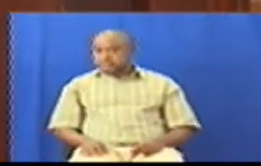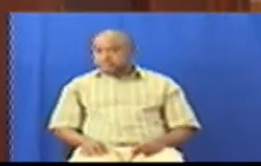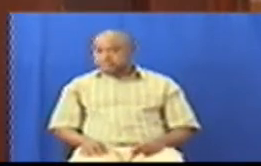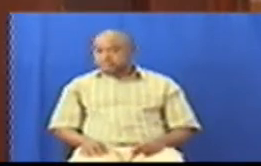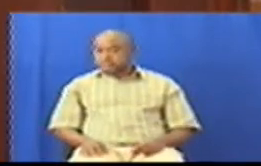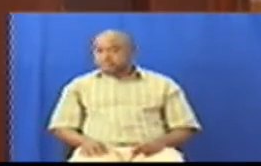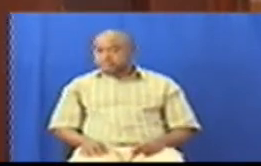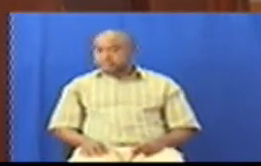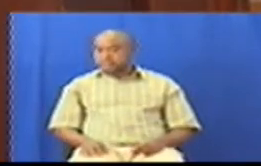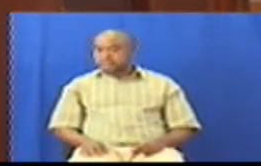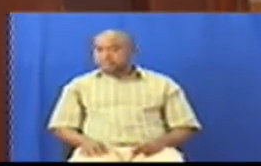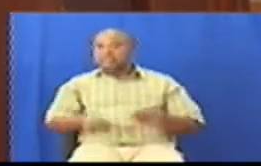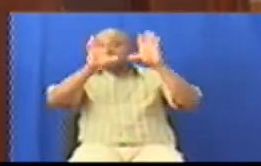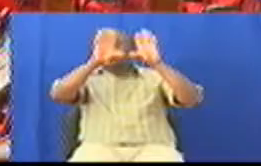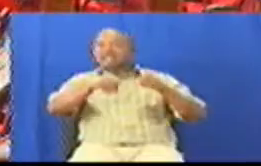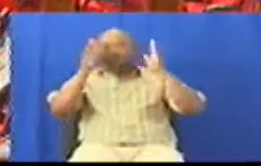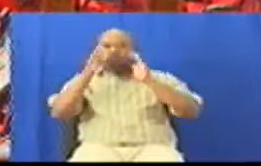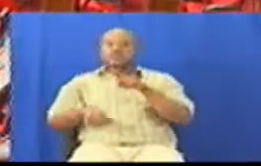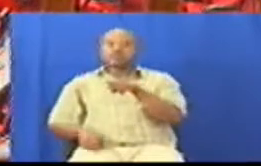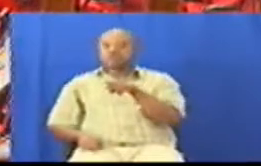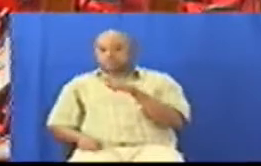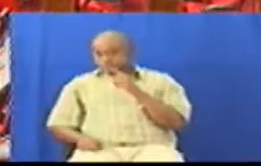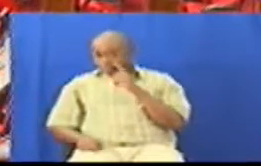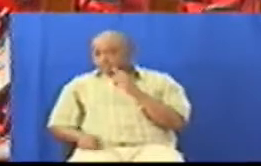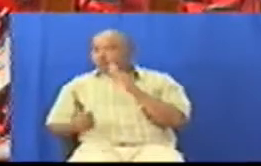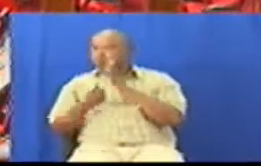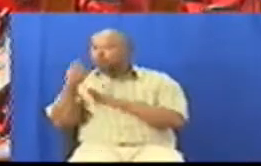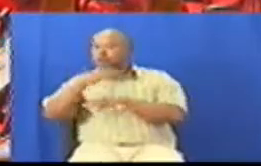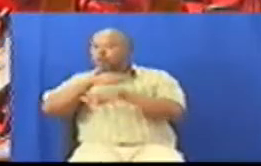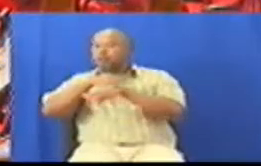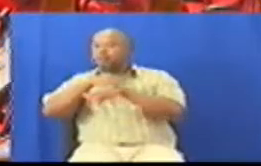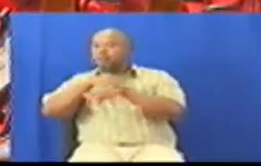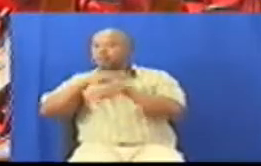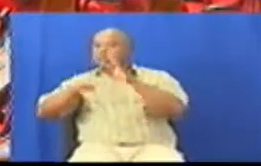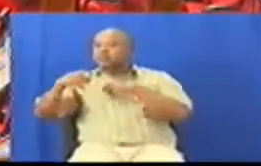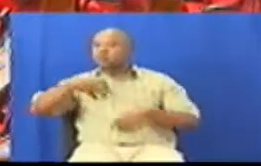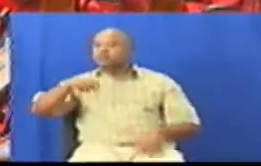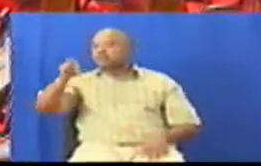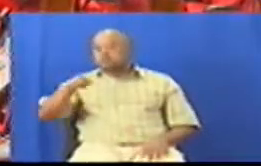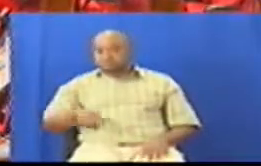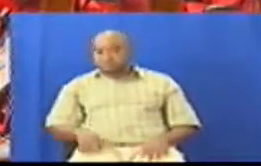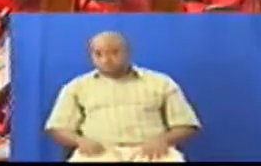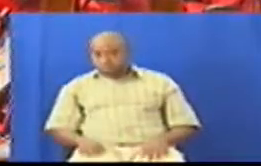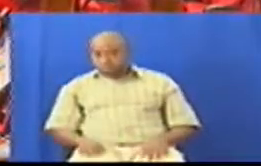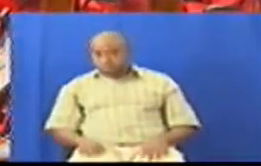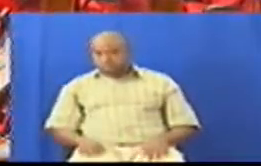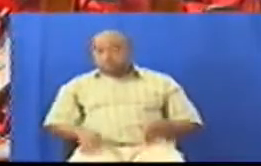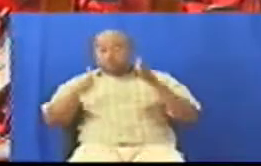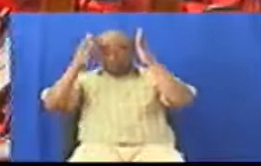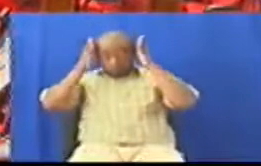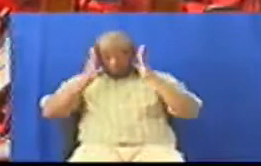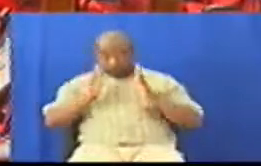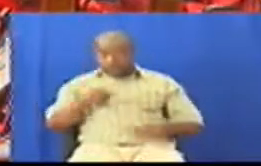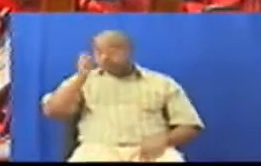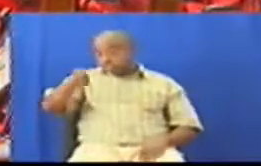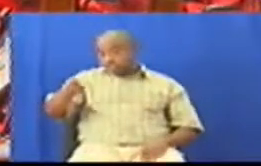Taarifa Mheshimiwa Ndasa. Naam. Pokea kutoka kwa Mheshimiwa Naibu Waziri. Mheshimiwa Spika, naomba kumpa taarifa